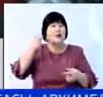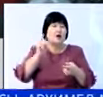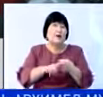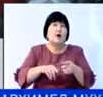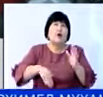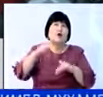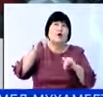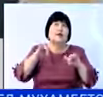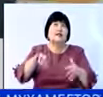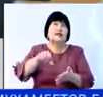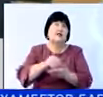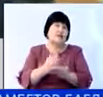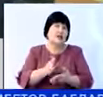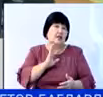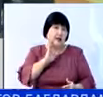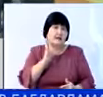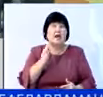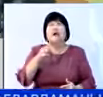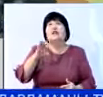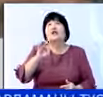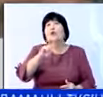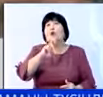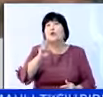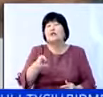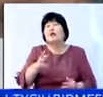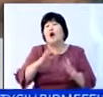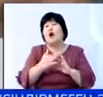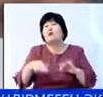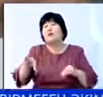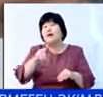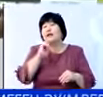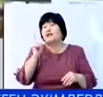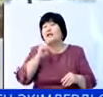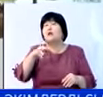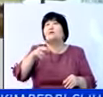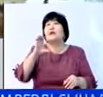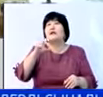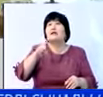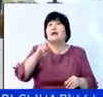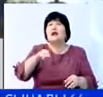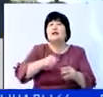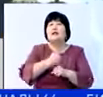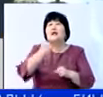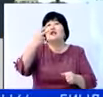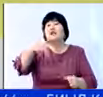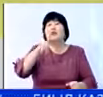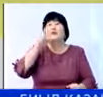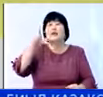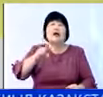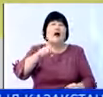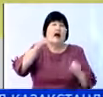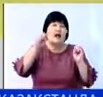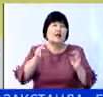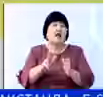жобалар іске асырылып жатыр қазіргі таңда. Шарада Тереңөзек кенті мен ауылдар бойынша жастар мәслихатына сайланған 20 жасқа арнайы